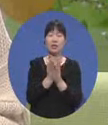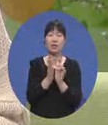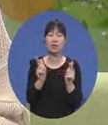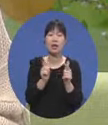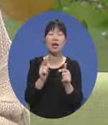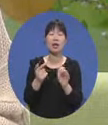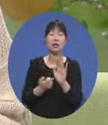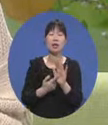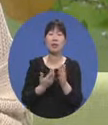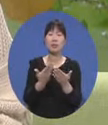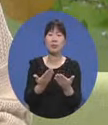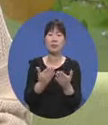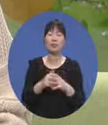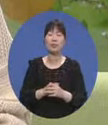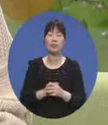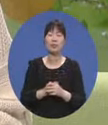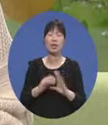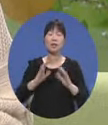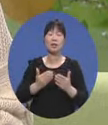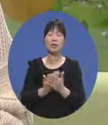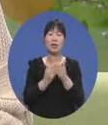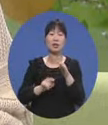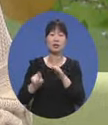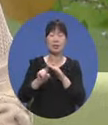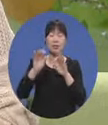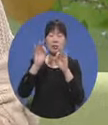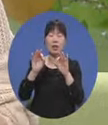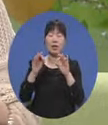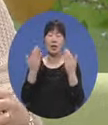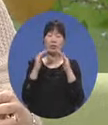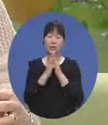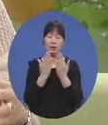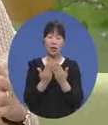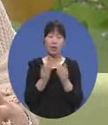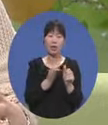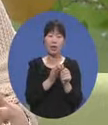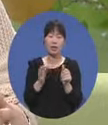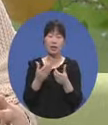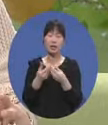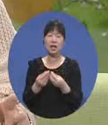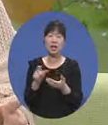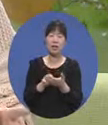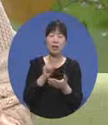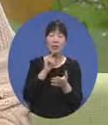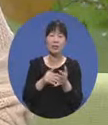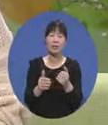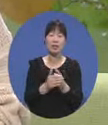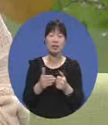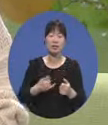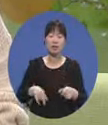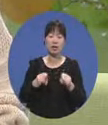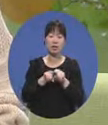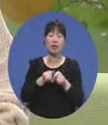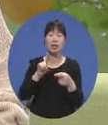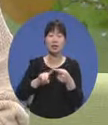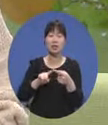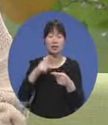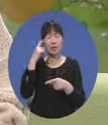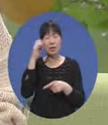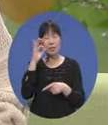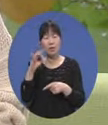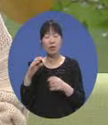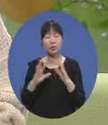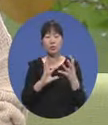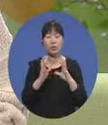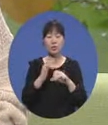여러분께 알려드렸습니다. 뭐 선진국에서는요, 교과서에 아예 왕따 사례가 그냥 이렇게 들어있어서 아이들과 함께 이 부분에 대해서 생각도 해보고